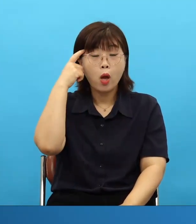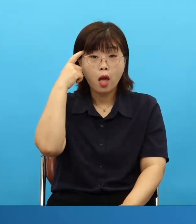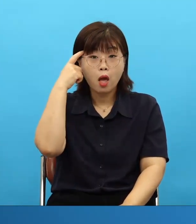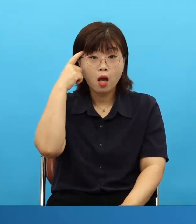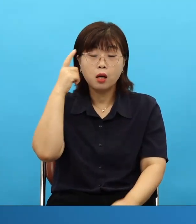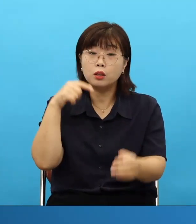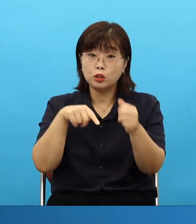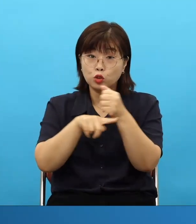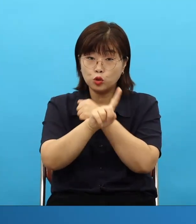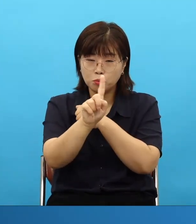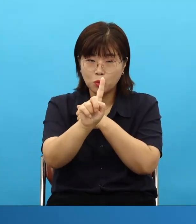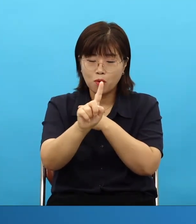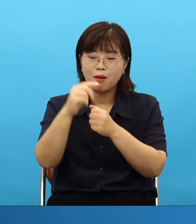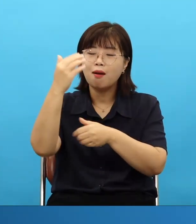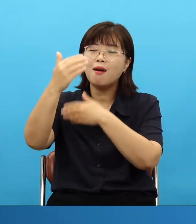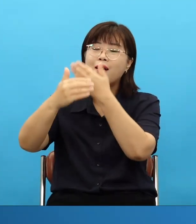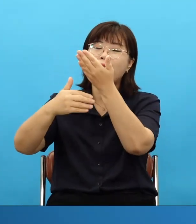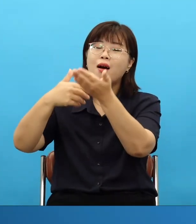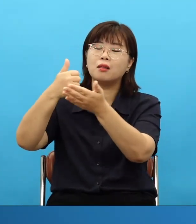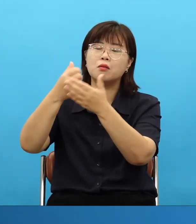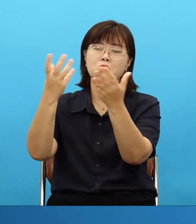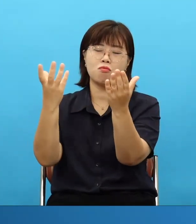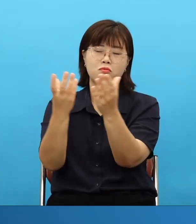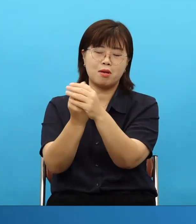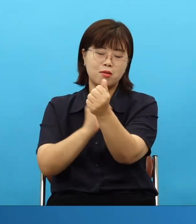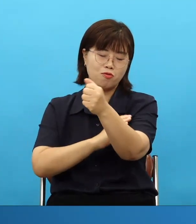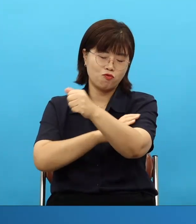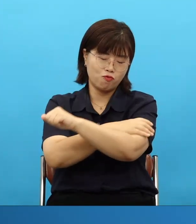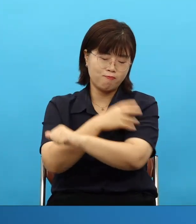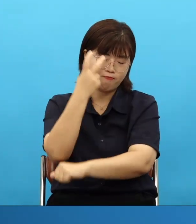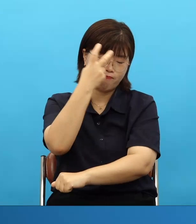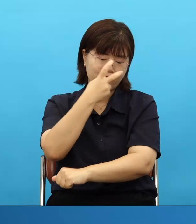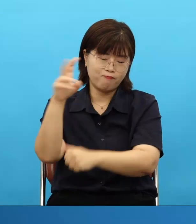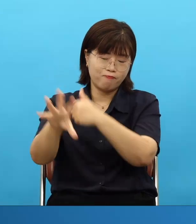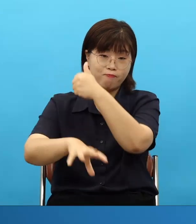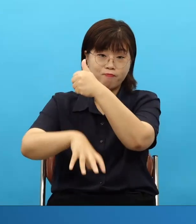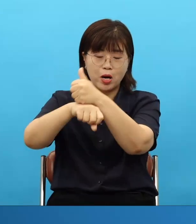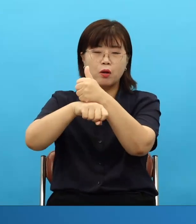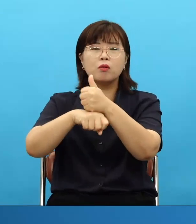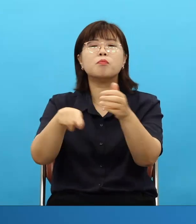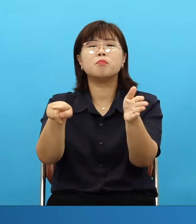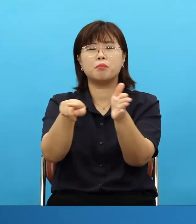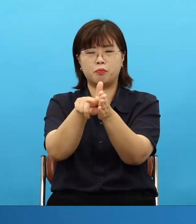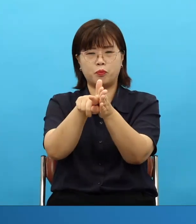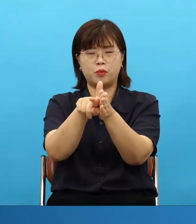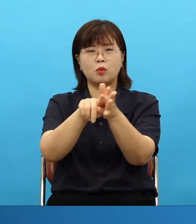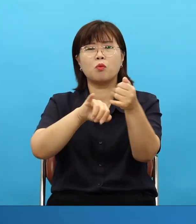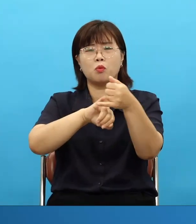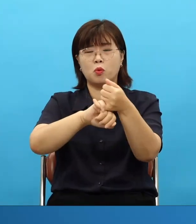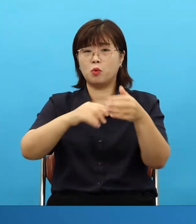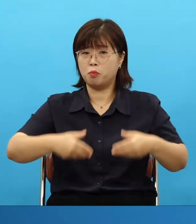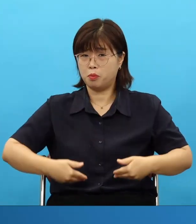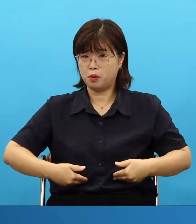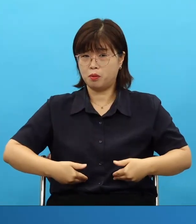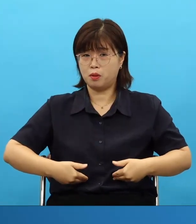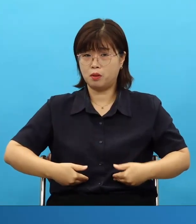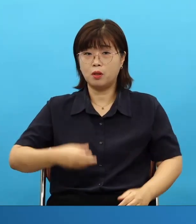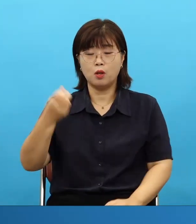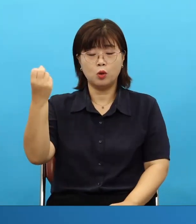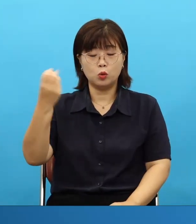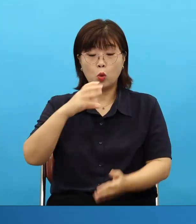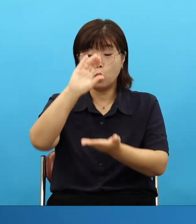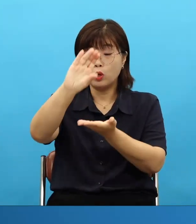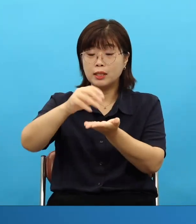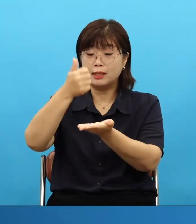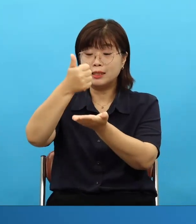주권을 믿고 하나님의 방법인 그리스도로 모든 만물을 해결하신 이름을 주셨다고 말이에요. Because you must realize that you